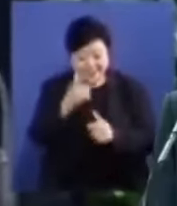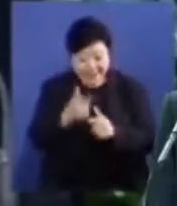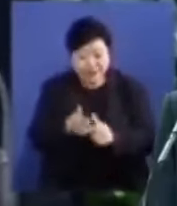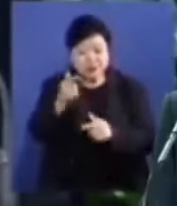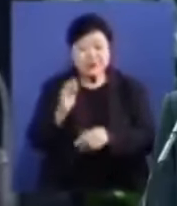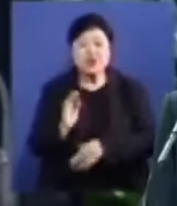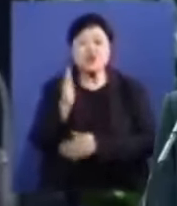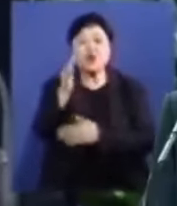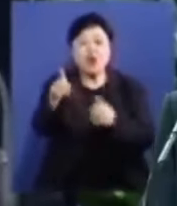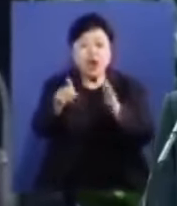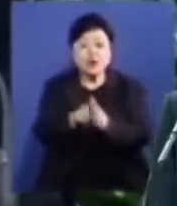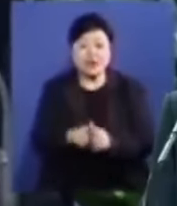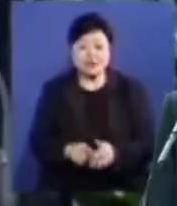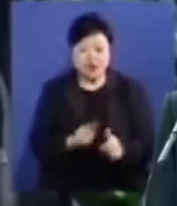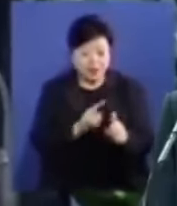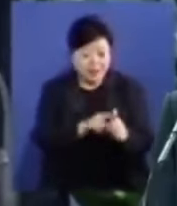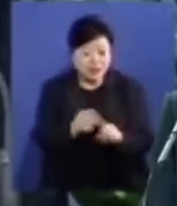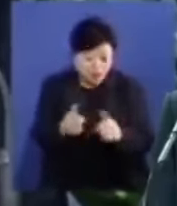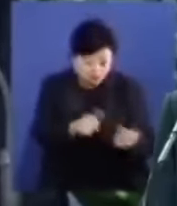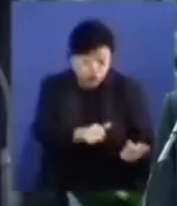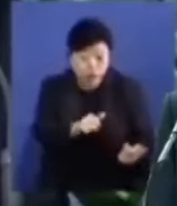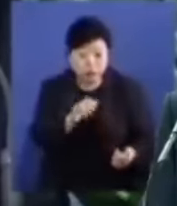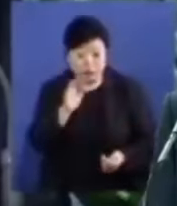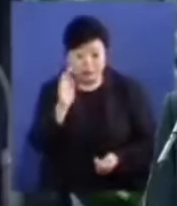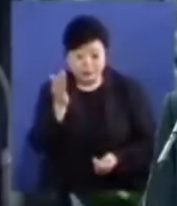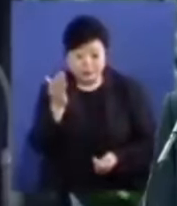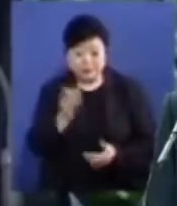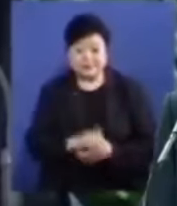예수님의 영광을 위해서 나사로가 죽어줘야 돼요.